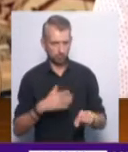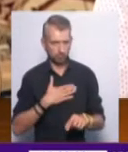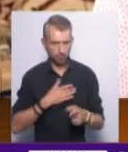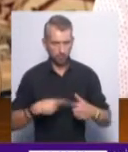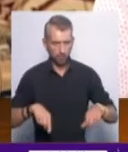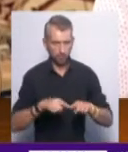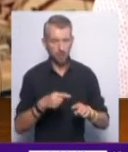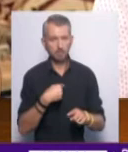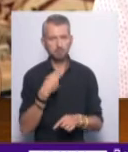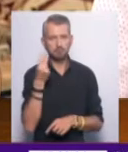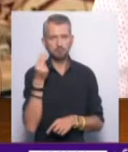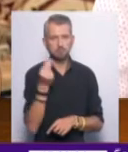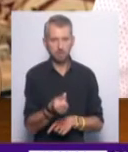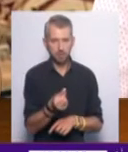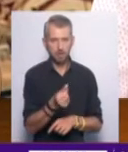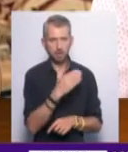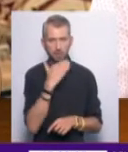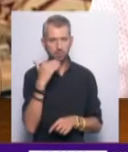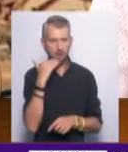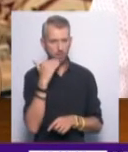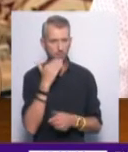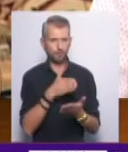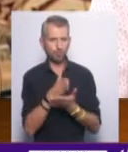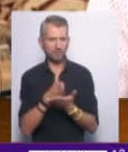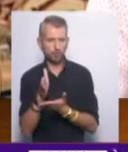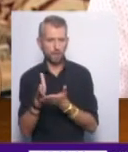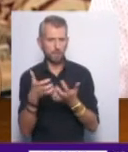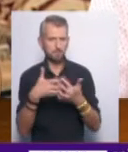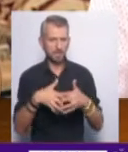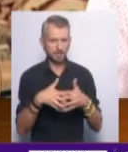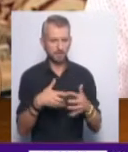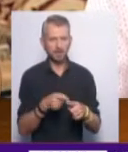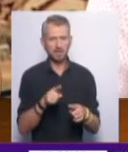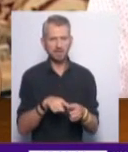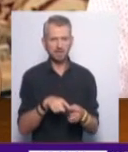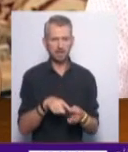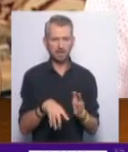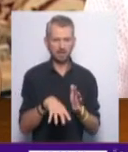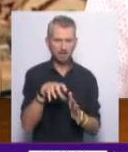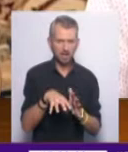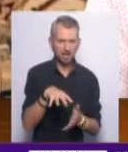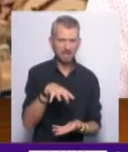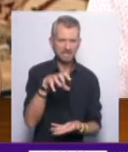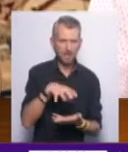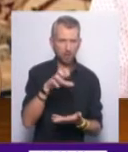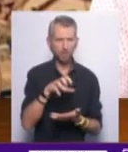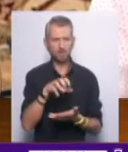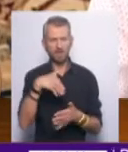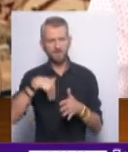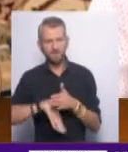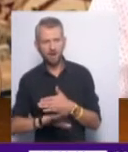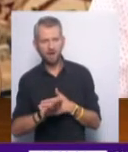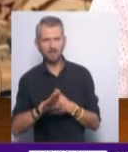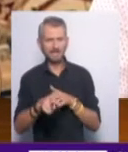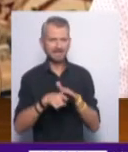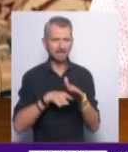ми придбали багатофункціональні пристрої. Угу. Це ексерекси, факси, сканери. Бо,